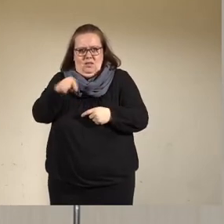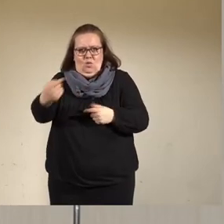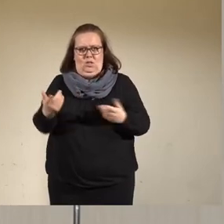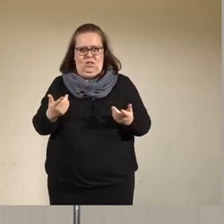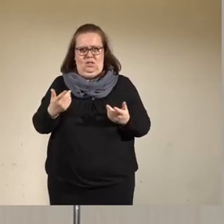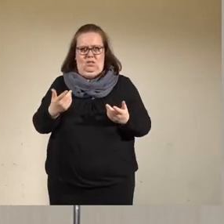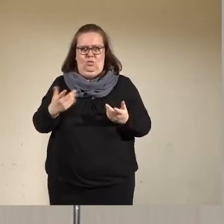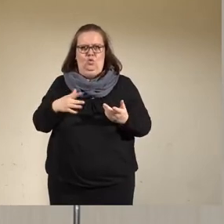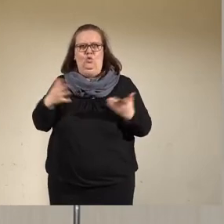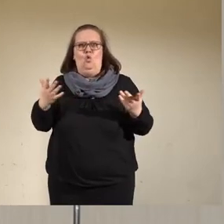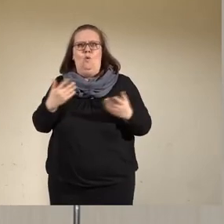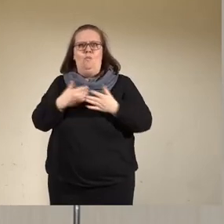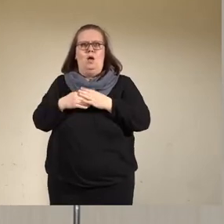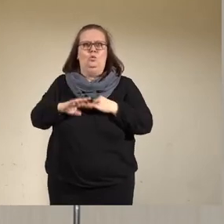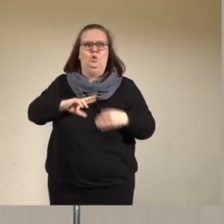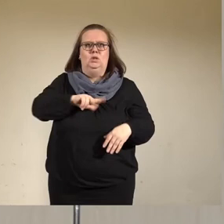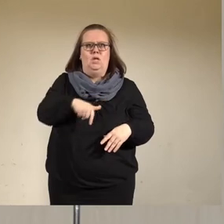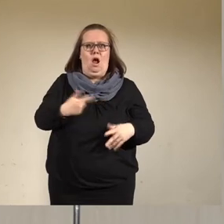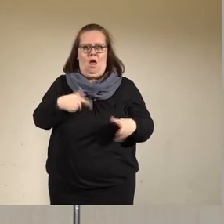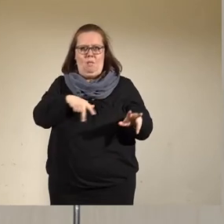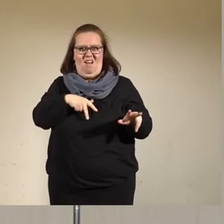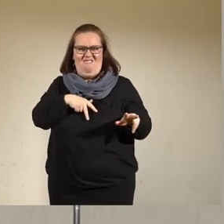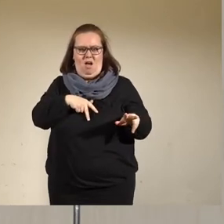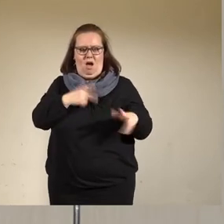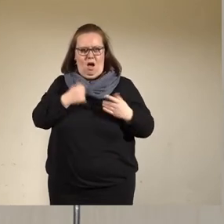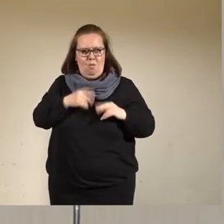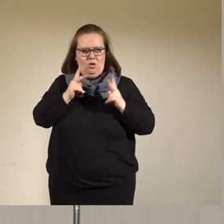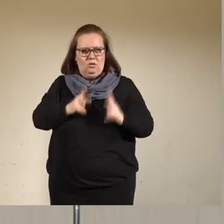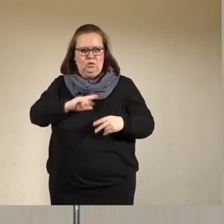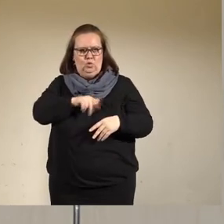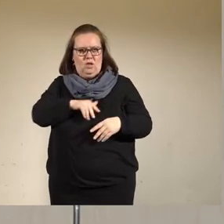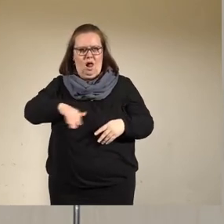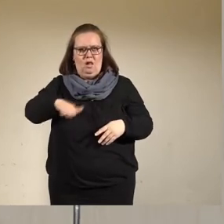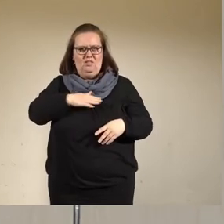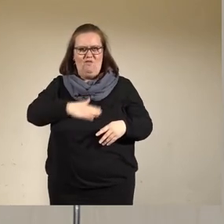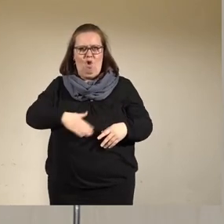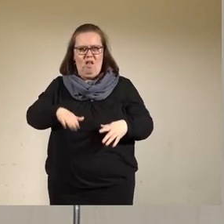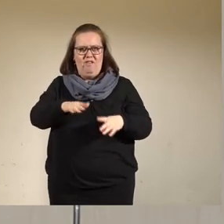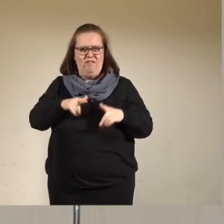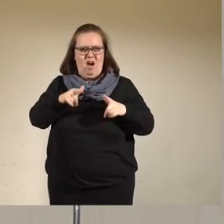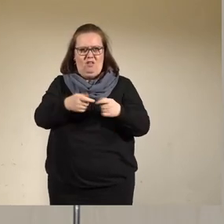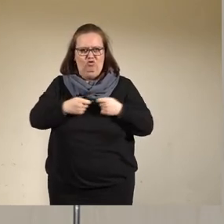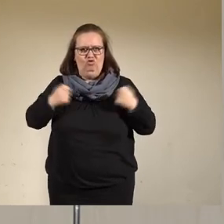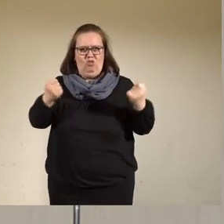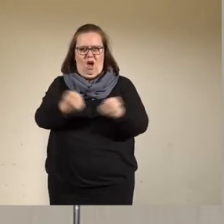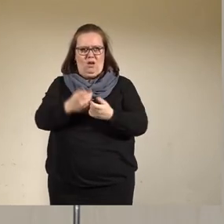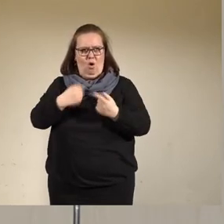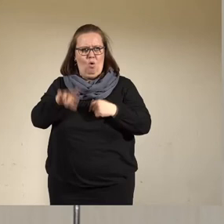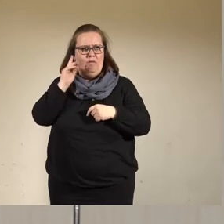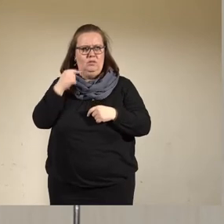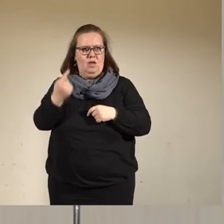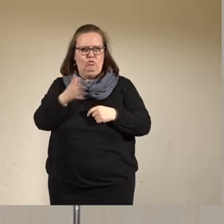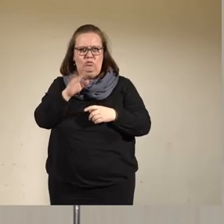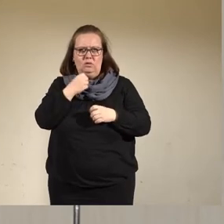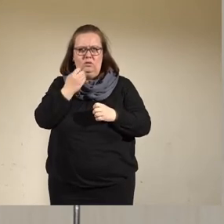draußen? Sie tun immer so sozial, aber Sie tragen den sozialen Wohlfahrtsstaat. Auch den hat gerade Frau